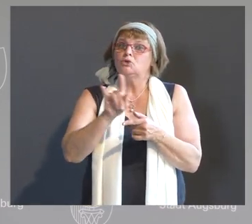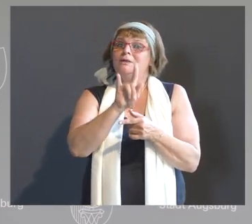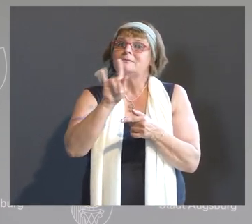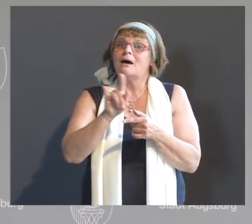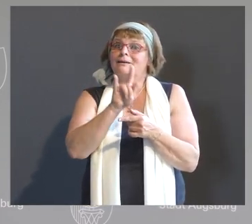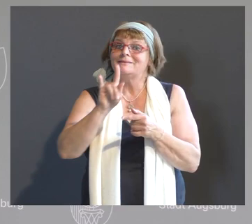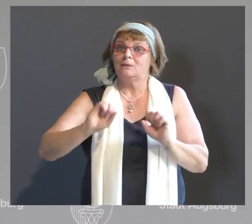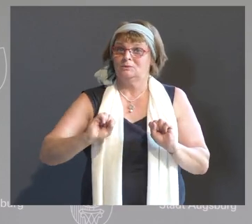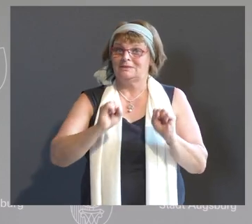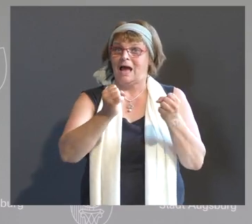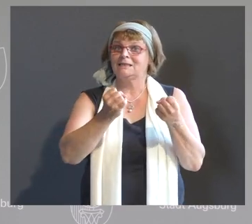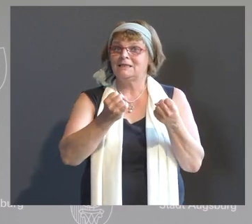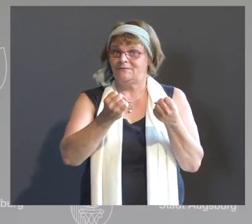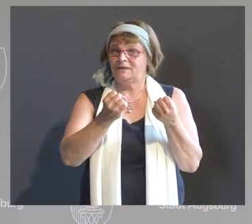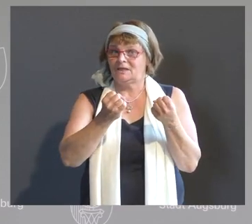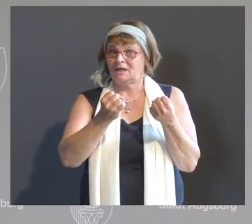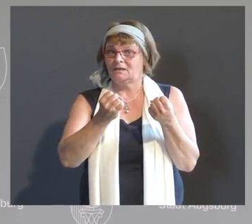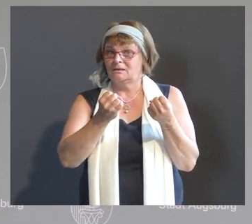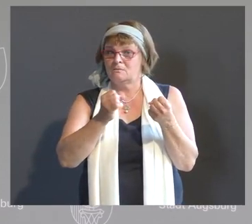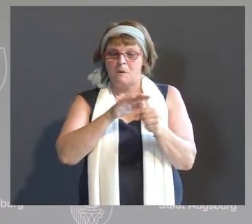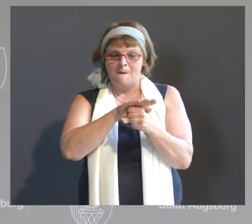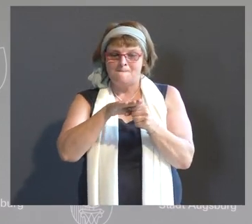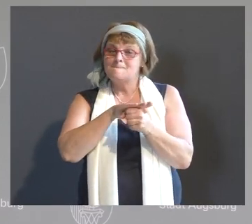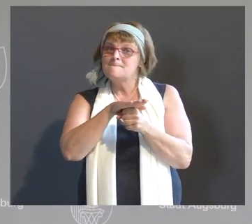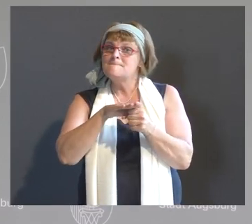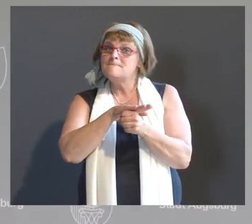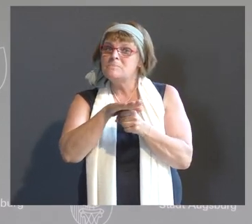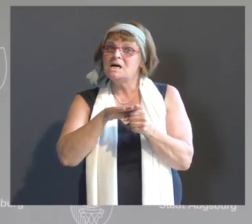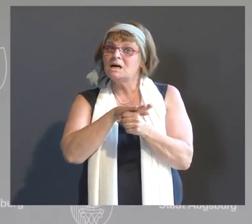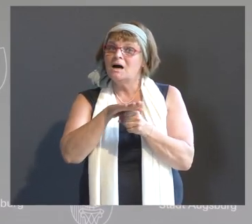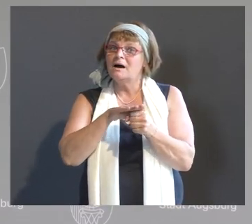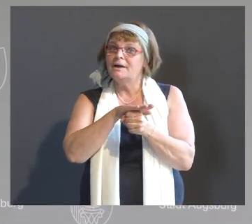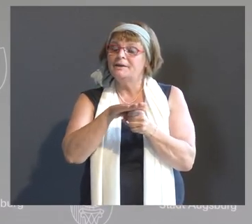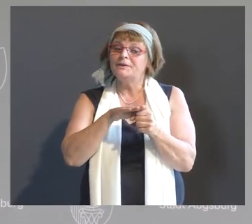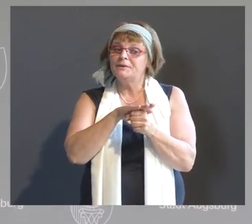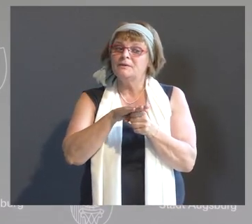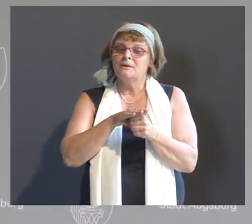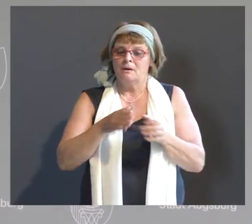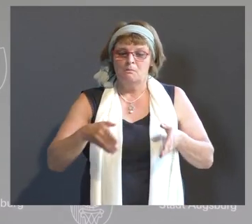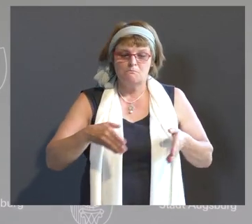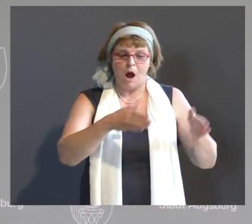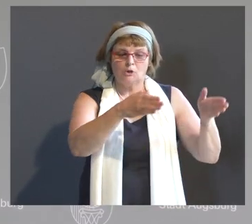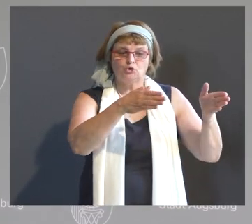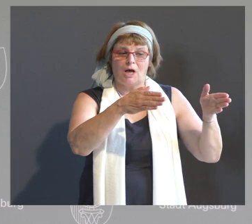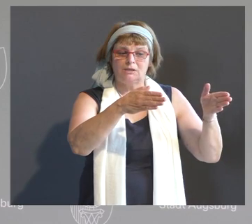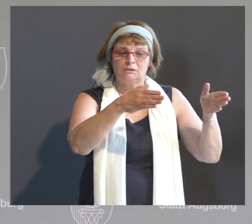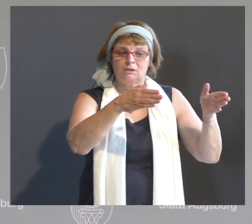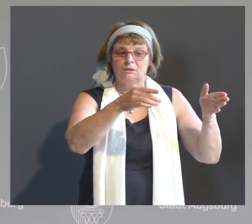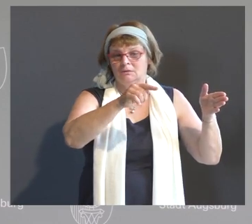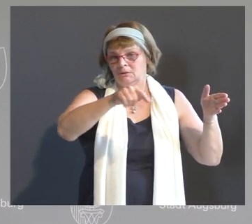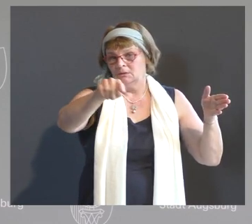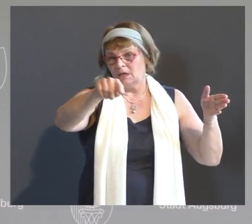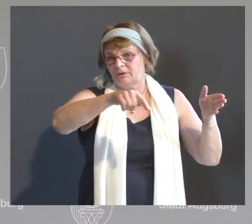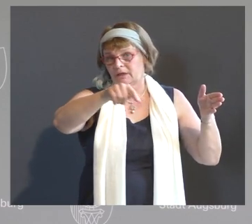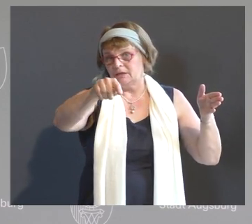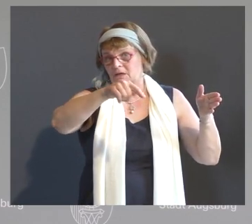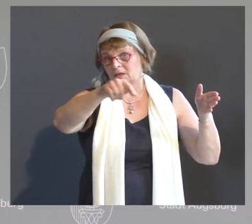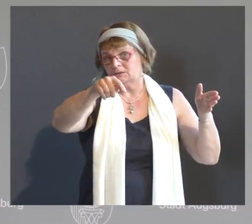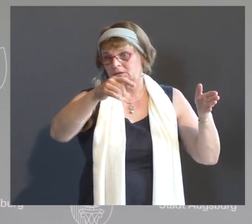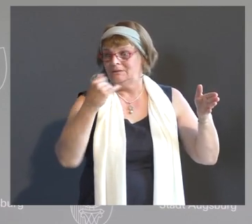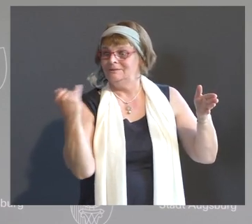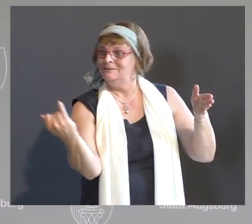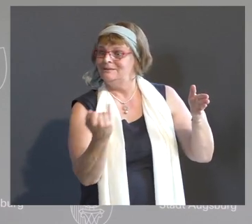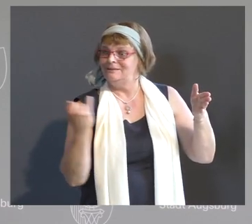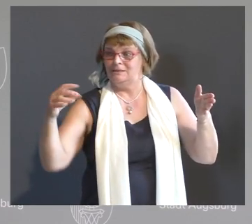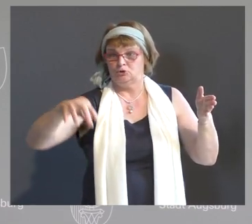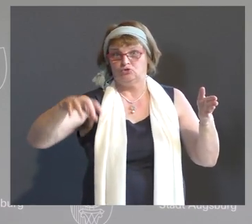Solidarisierungsaktivitäten, die sie vornehmlich in dem Bereich, der im nördlichen Bereich liegt, der Maximilianstraße Richtung Innenstadt abspielten. Dort war die Massierung.